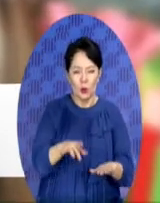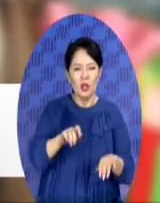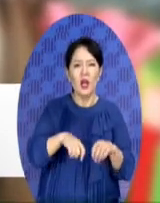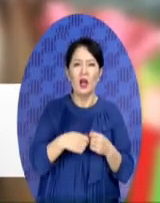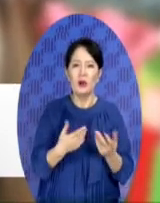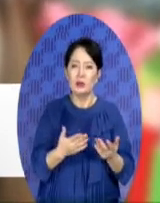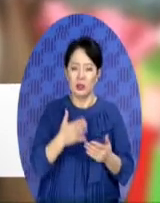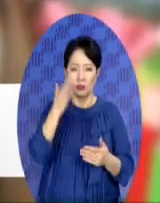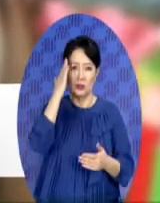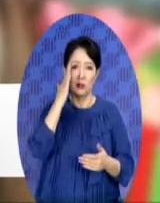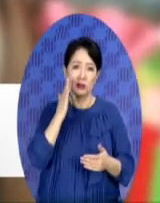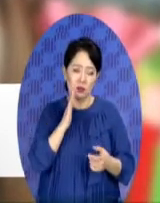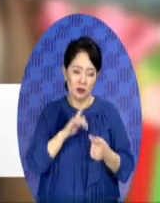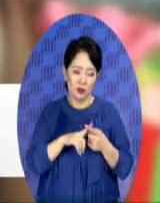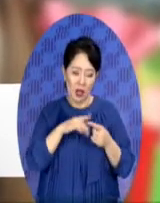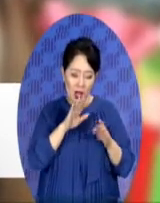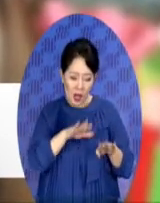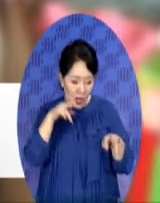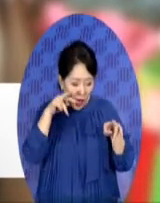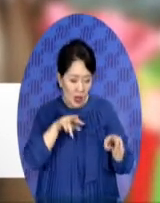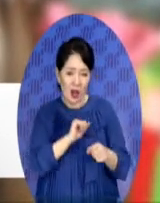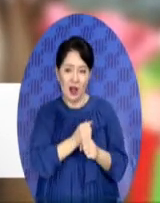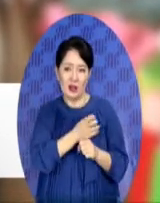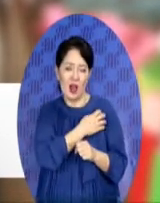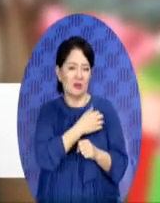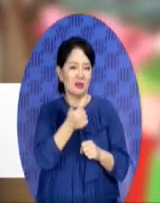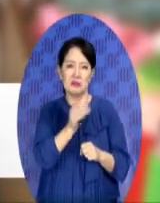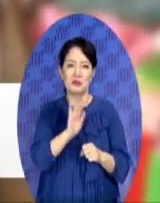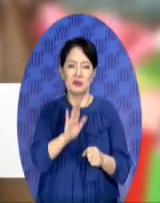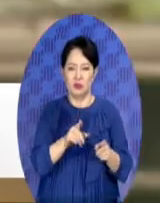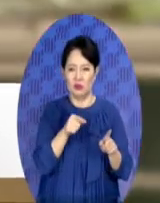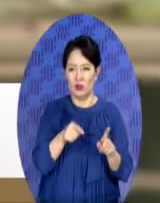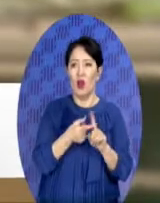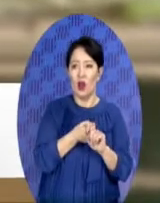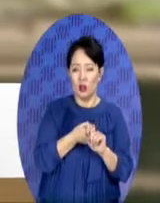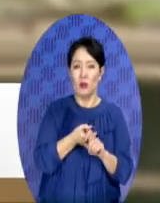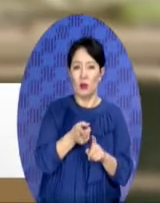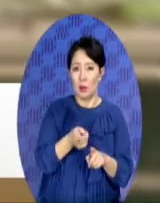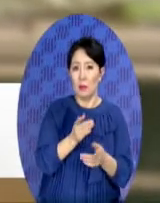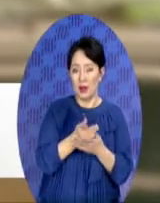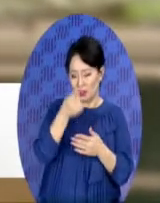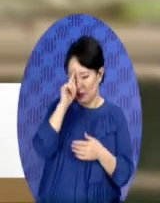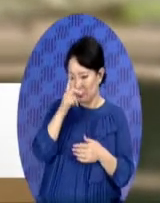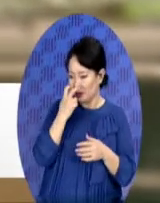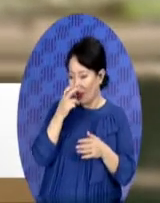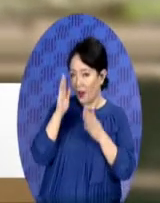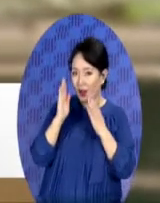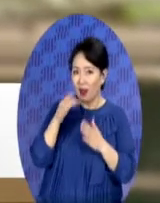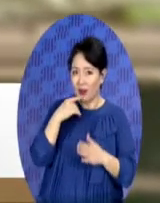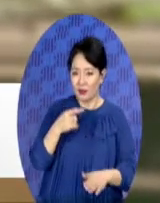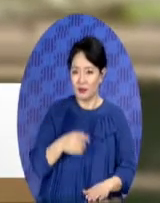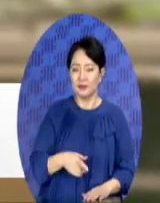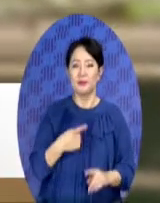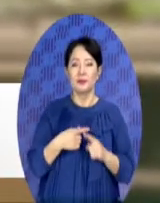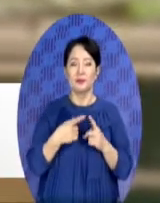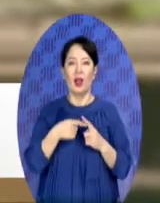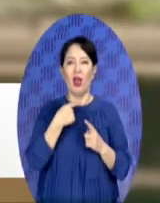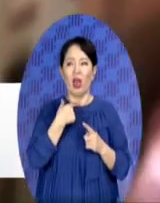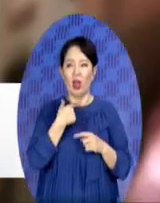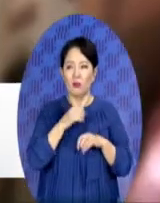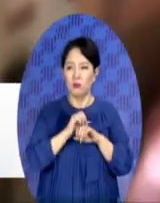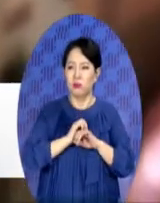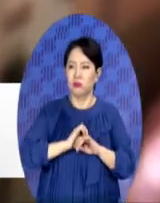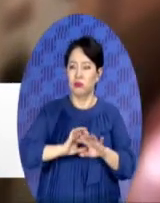ихэвчлэн эцэгийн асран хамгаалагчийн хариуцлагагүйгээс болдгийг эмч нар анхааруулж байна. За үүнээс гадна томооны үе эрчимжиж байгаа